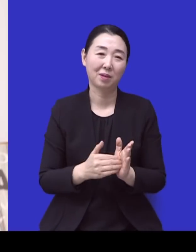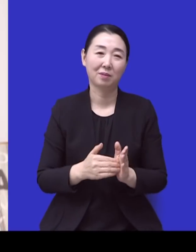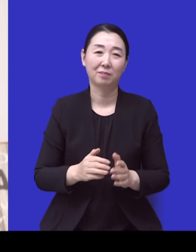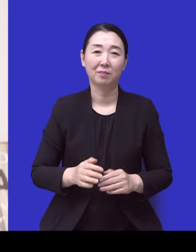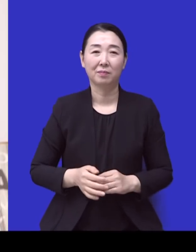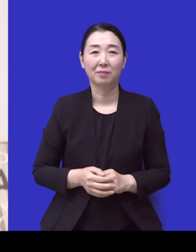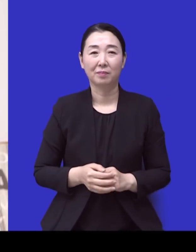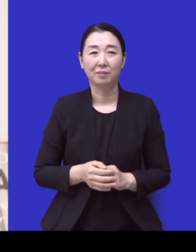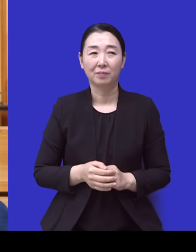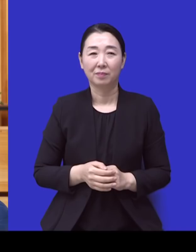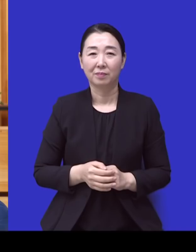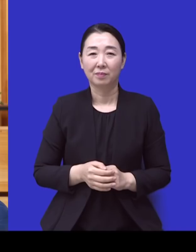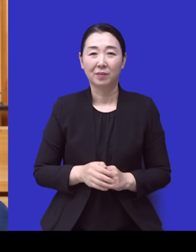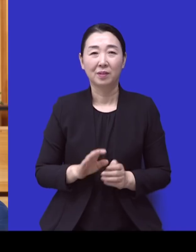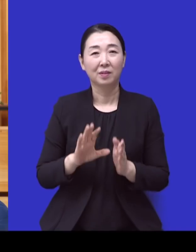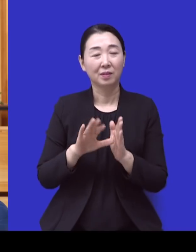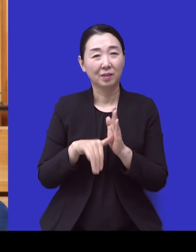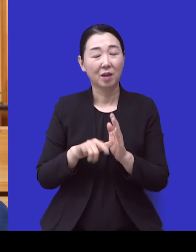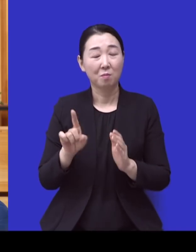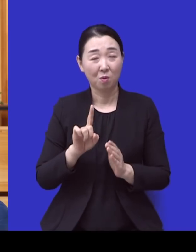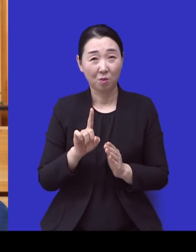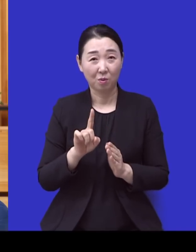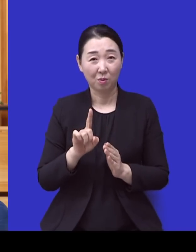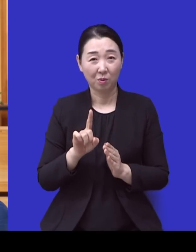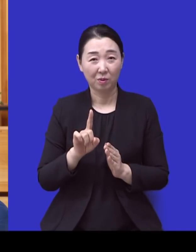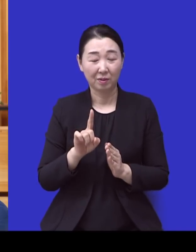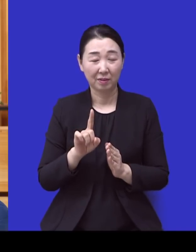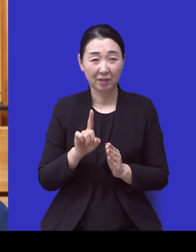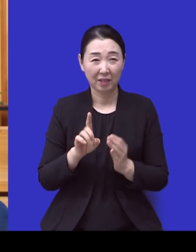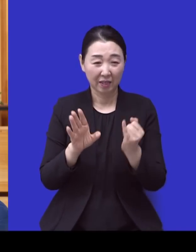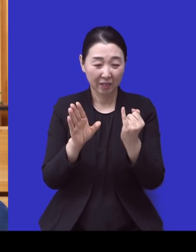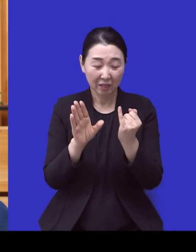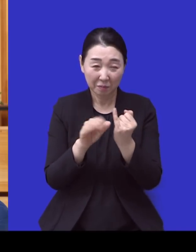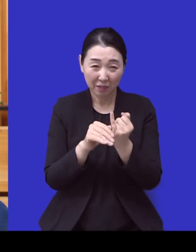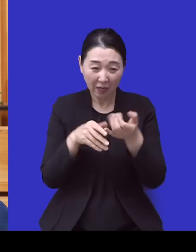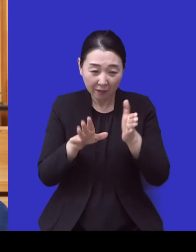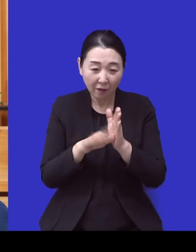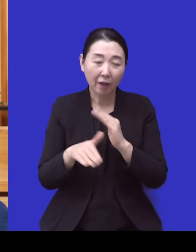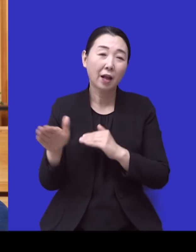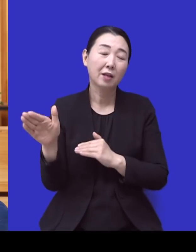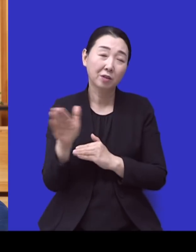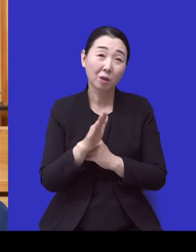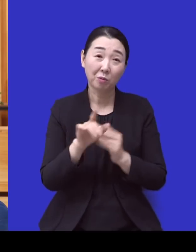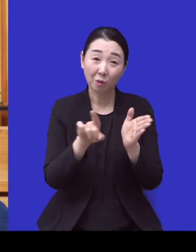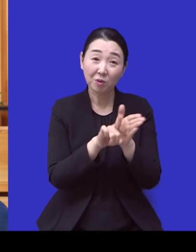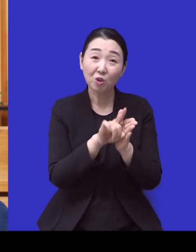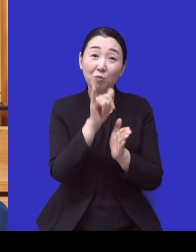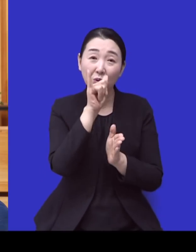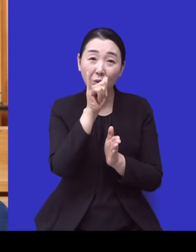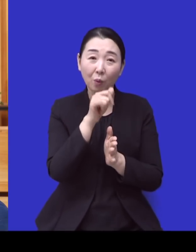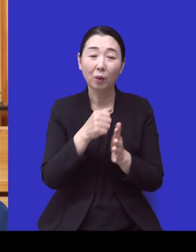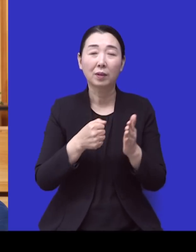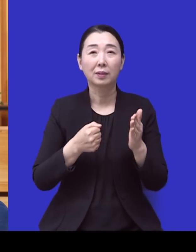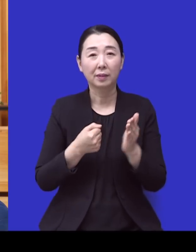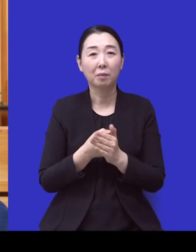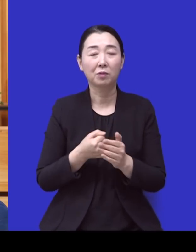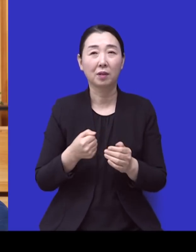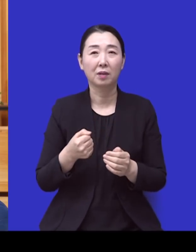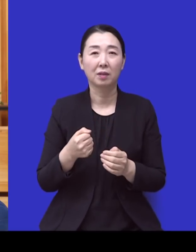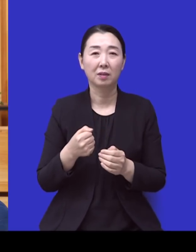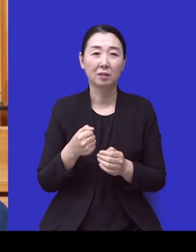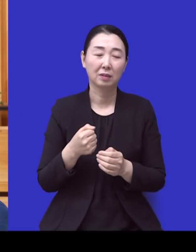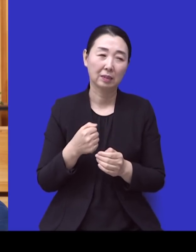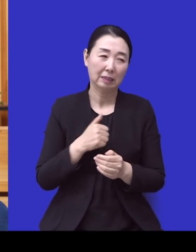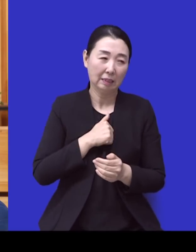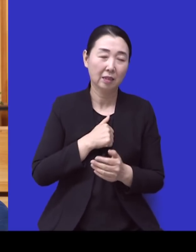시절이 있었던 것 같아요. 그럼 어때요? 그 당시에 이제 뭐 말씀하신 것처럼 모태신앙이었으니까 신앙생활 분명히 하고는 있었는데 그 열등감으로 인해서 하나님에 대한